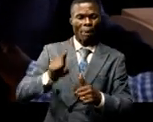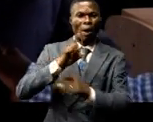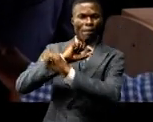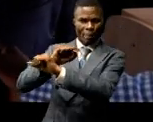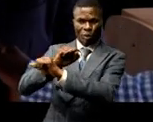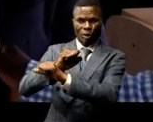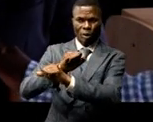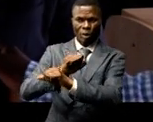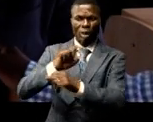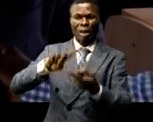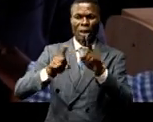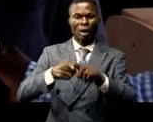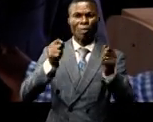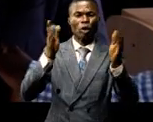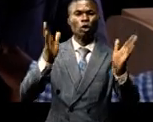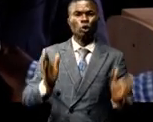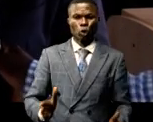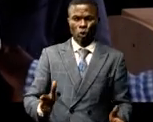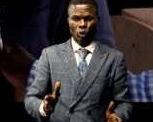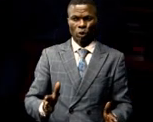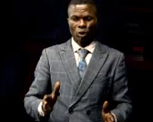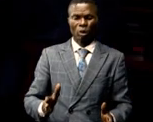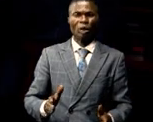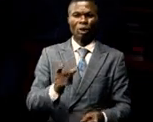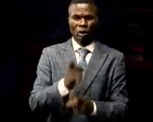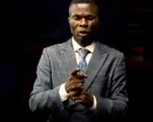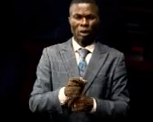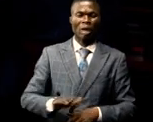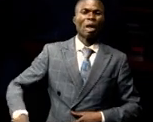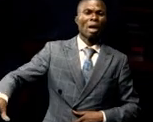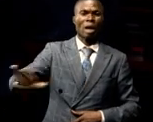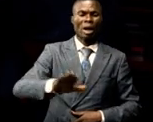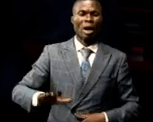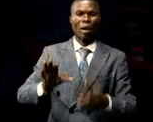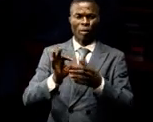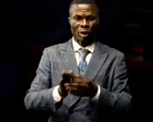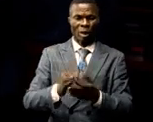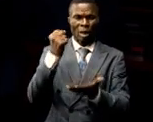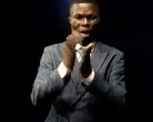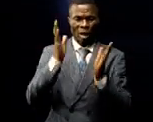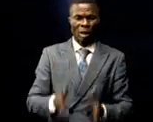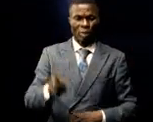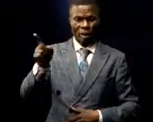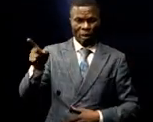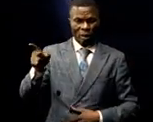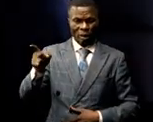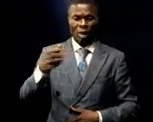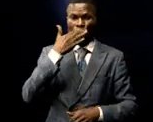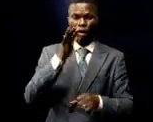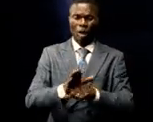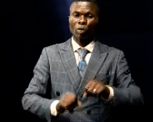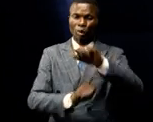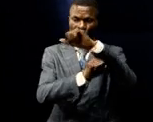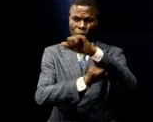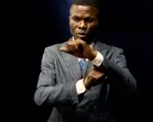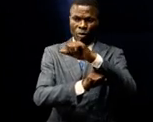notre ami, les journalistes spécialement. Les États-Unis d'Amérique, à travers son ambassadeur Mike Hammer, promettent de soutenir